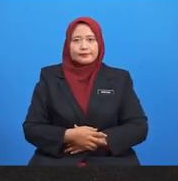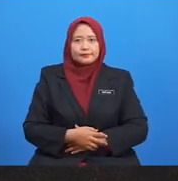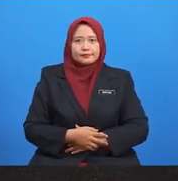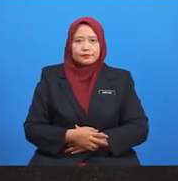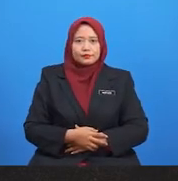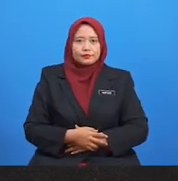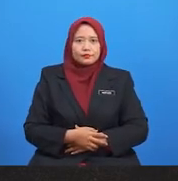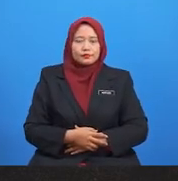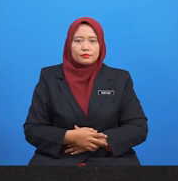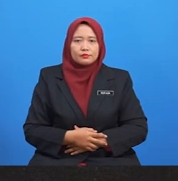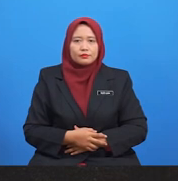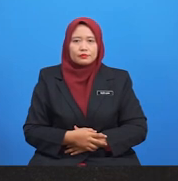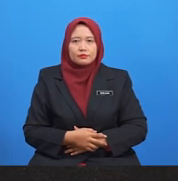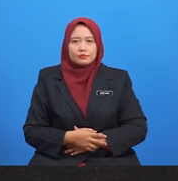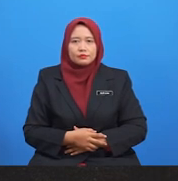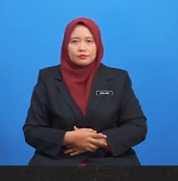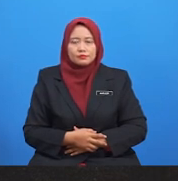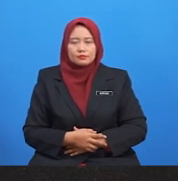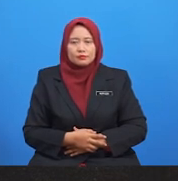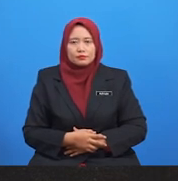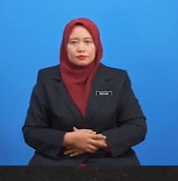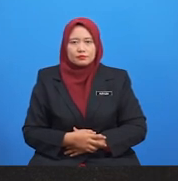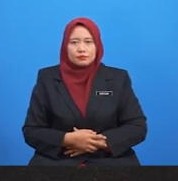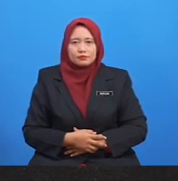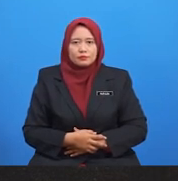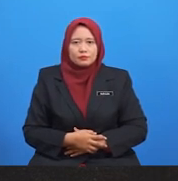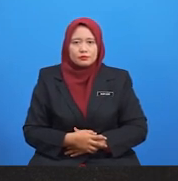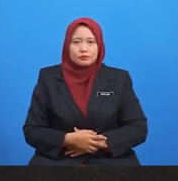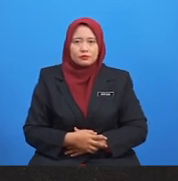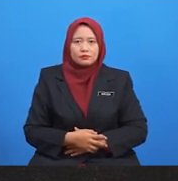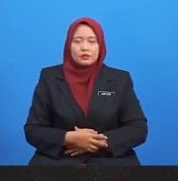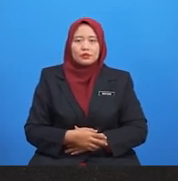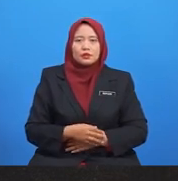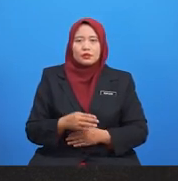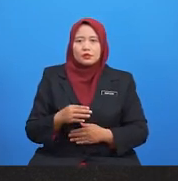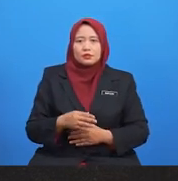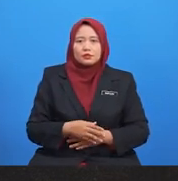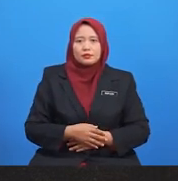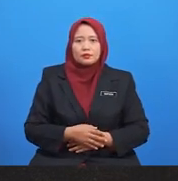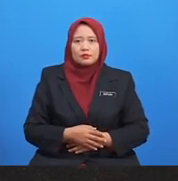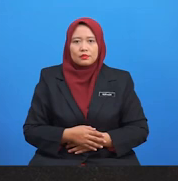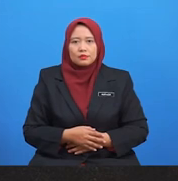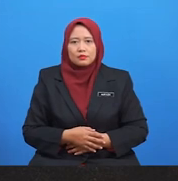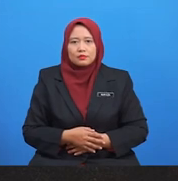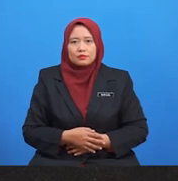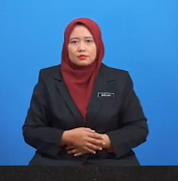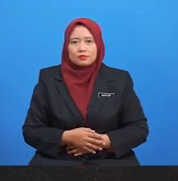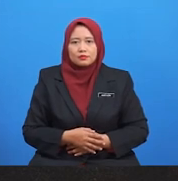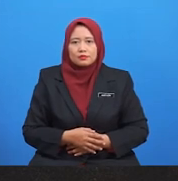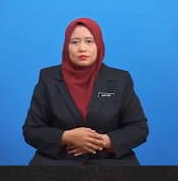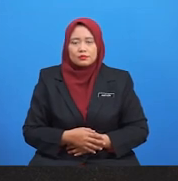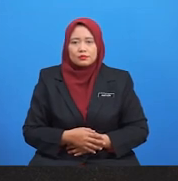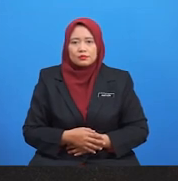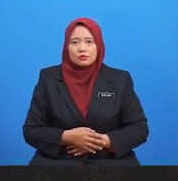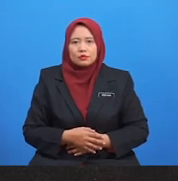1. Mari kita cuba jawab soalan ini. Anda diberi beberapa saat untuk menyelesaikan soalan